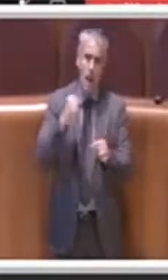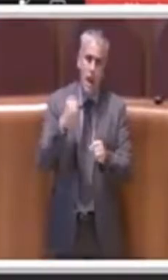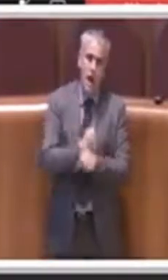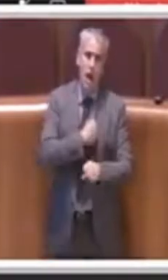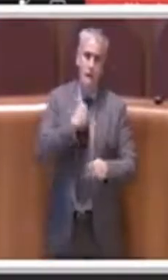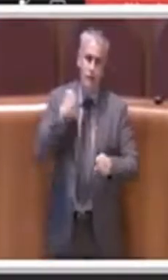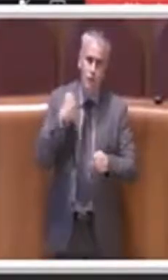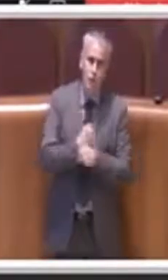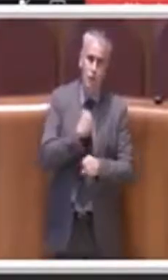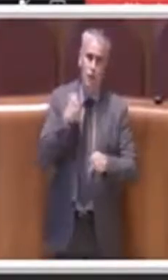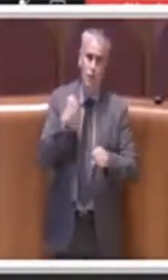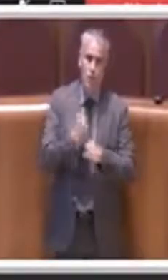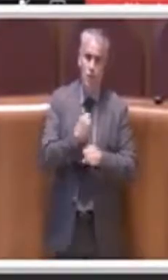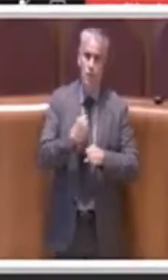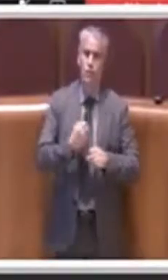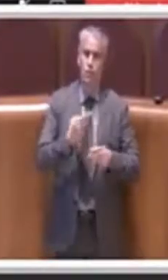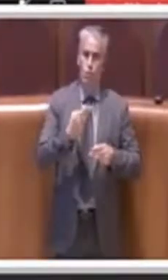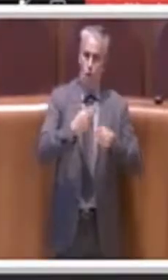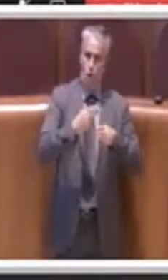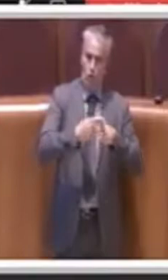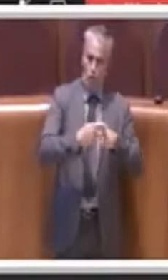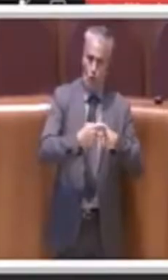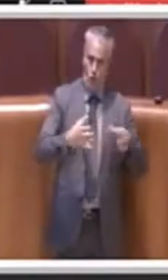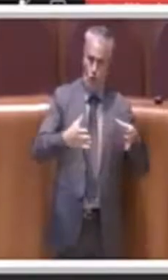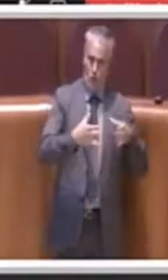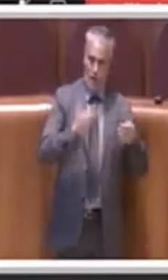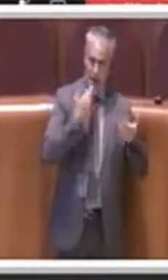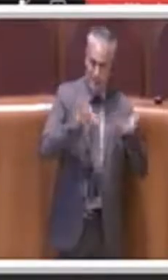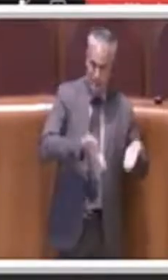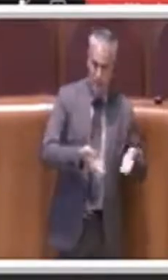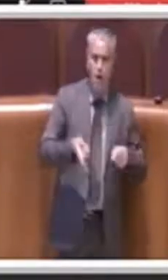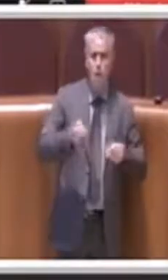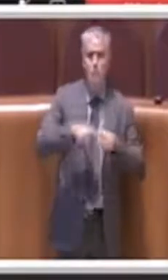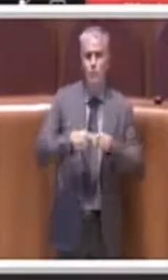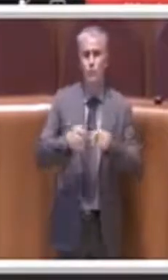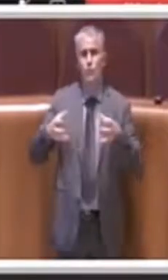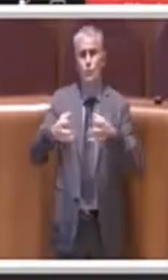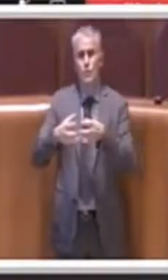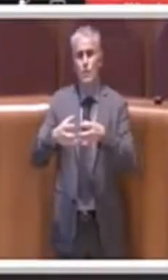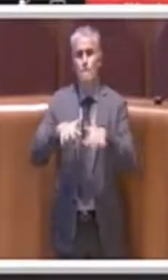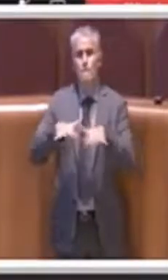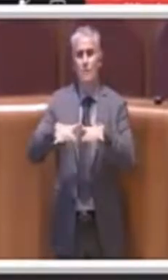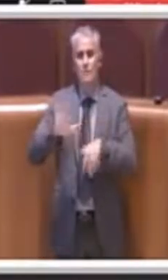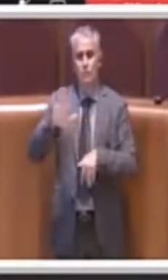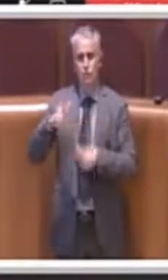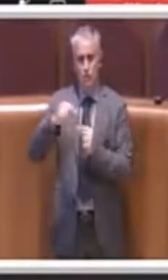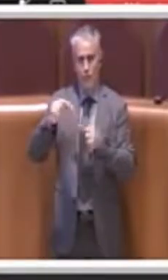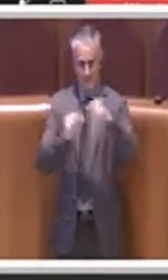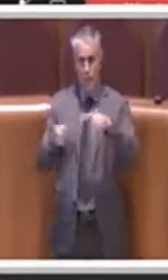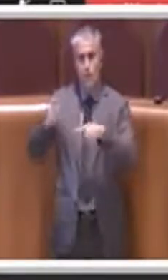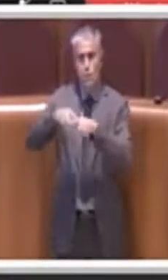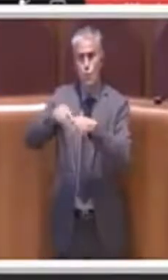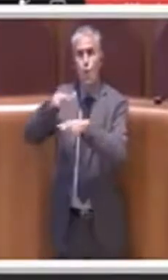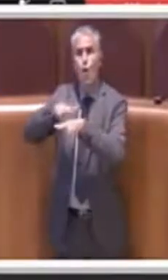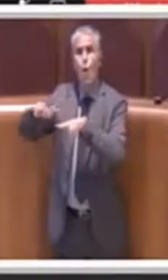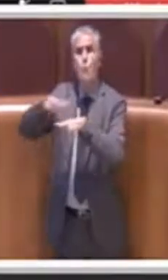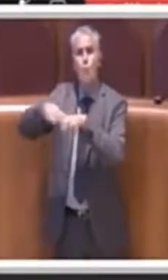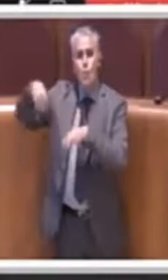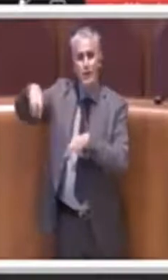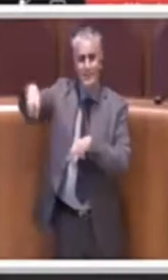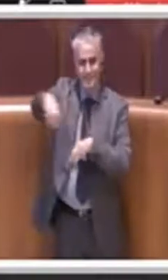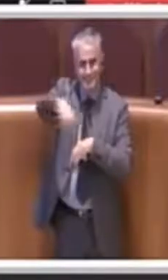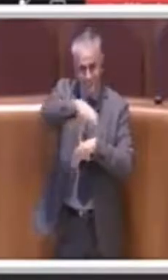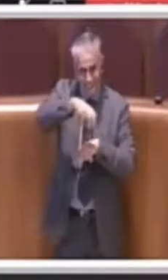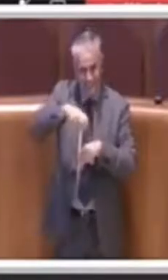sia Assemblea Capitolina, sia il Movimento 5 Stelle, ma anche i municipi hanno, come dire, lavorato